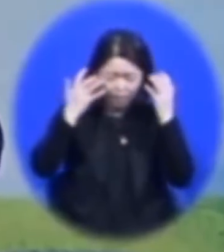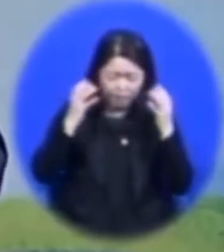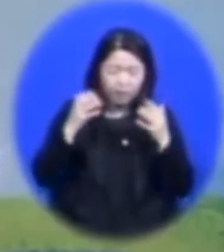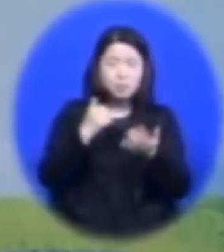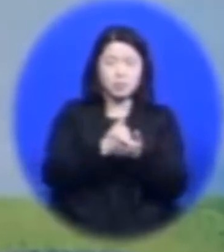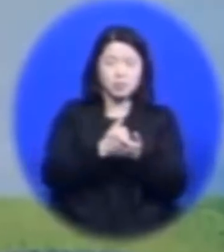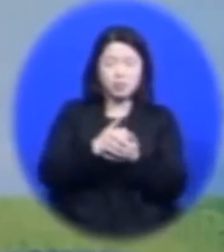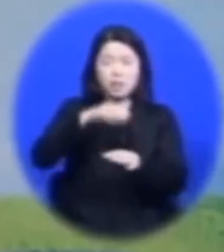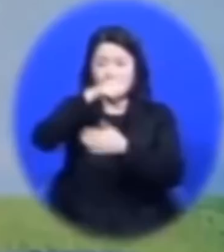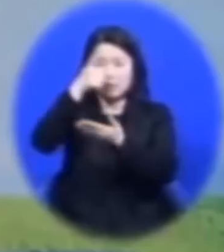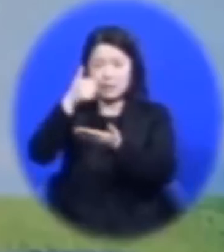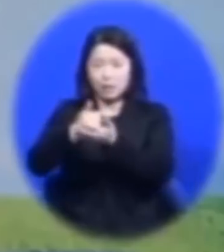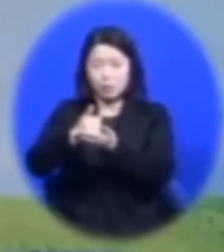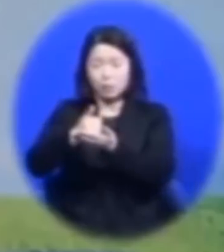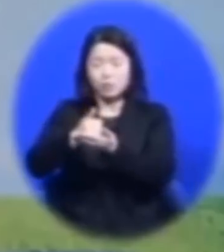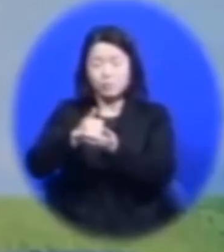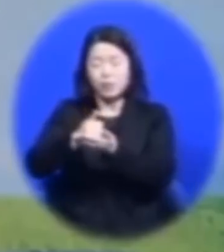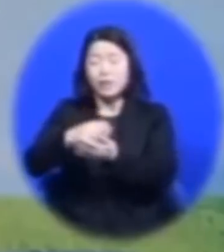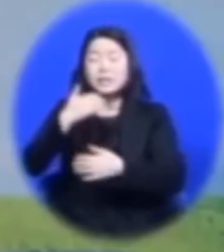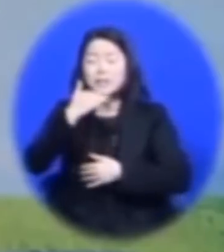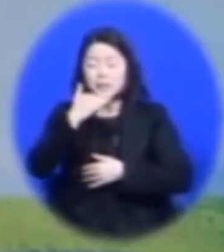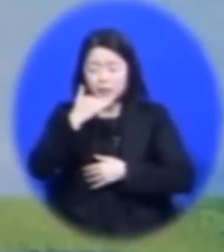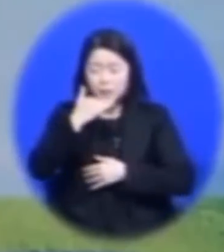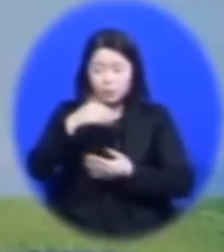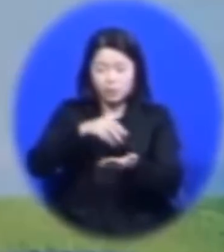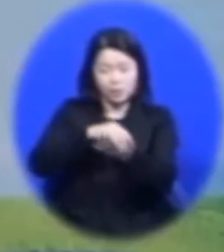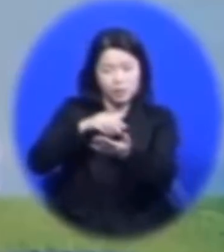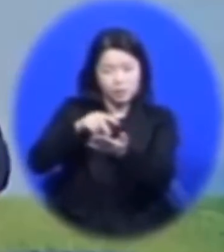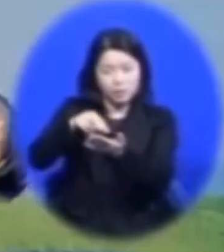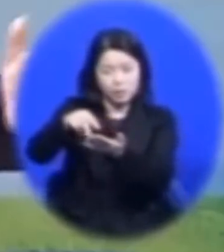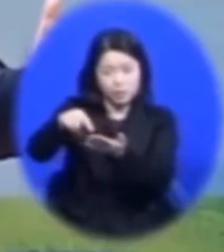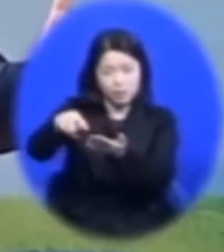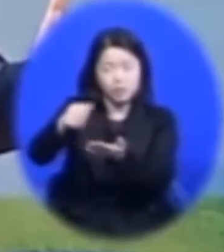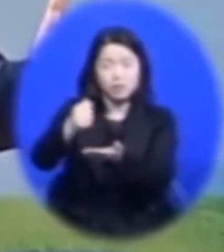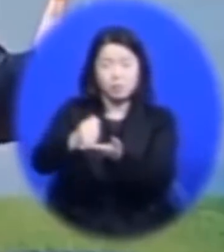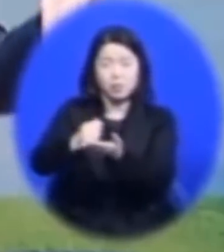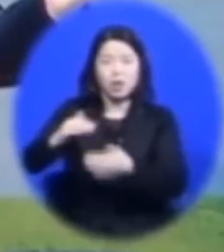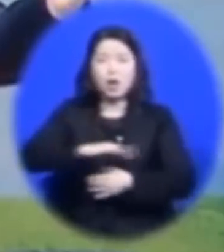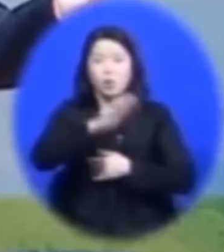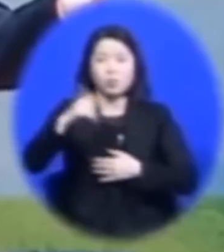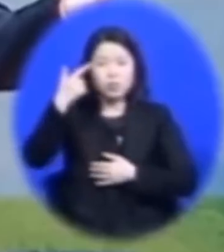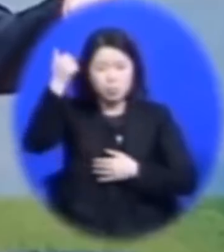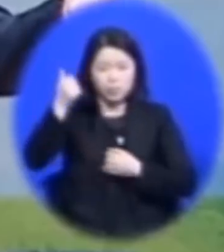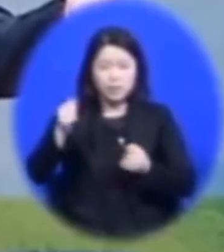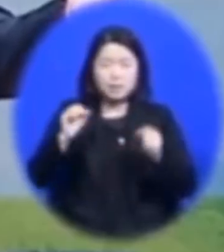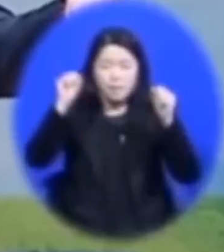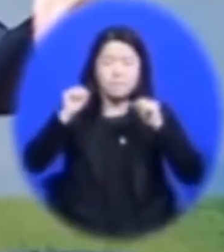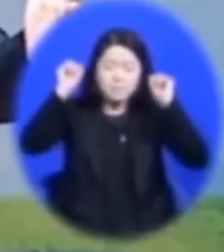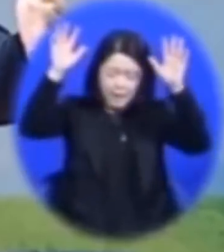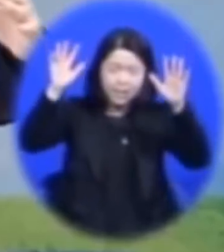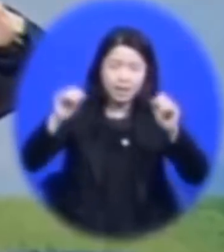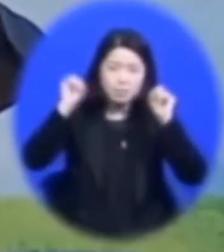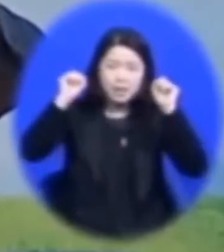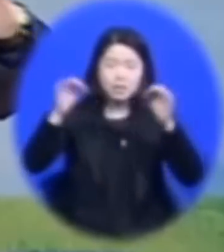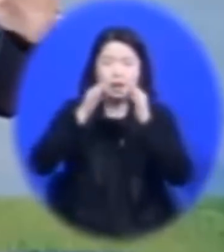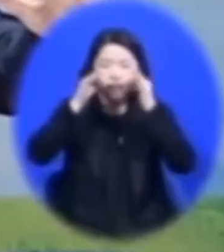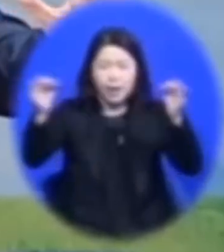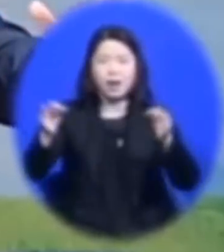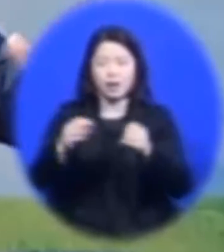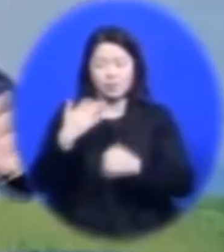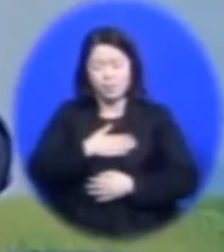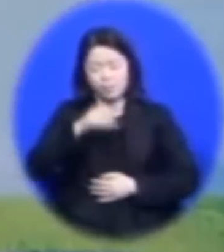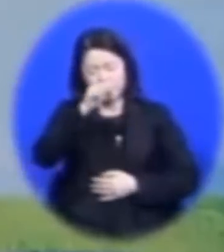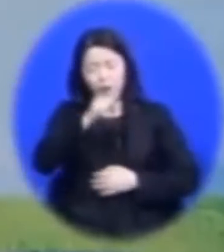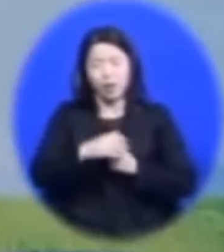있는데 까지 도달 하니까 장로님들이 우리 목사님 맛의 하고 손을 소리 질러서 그 주변에